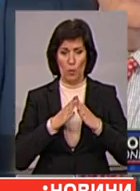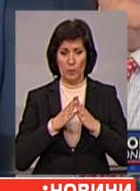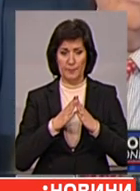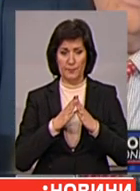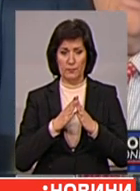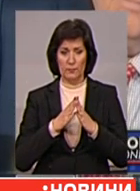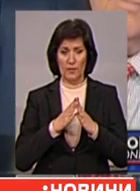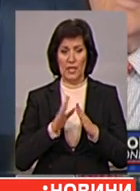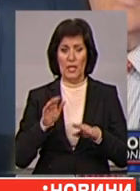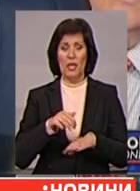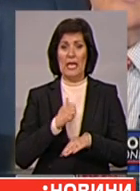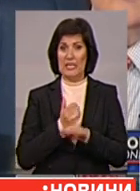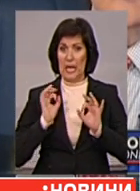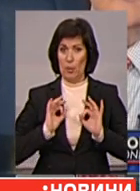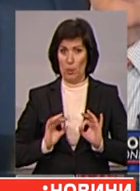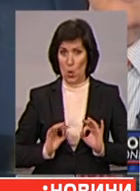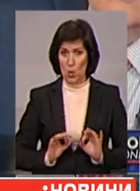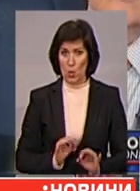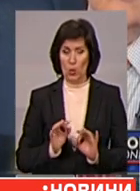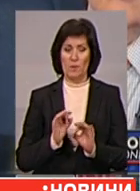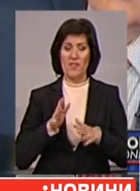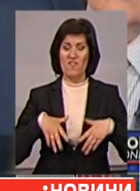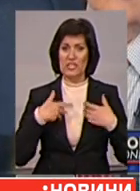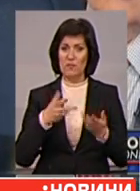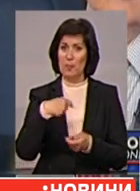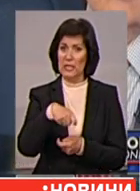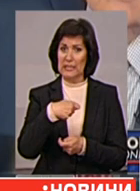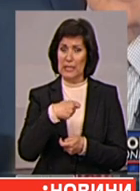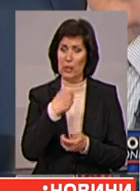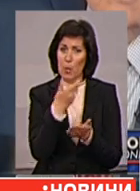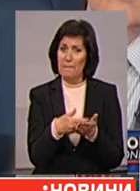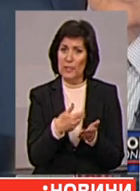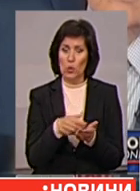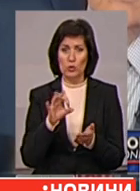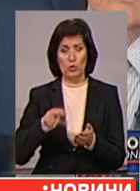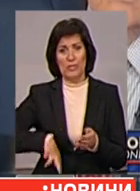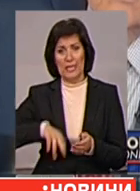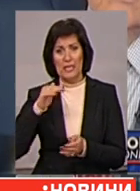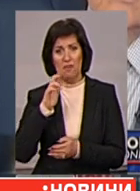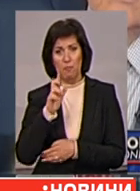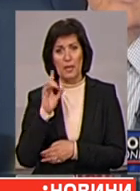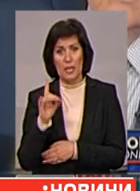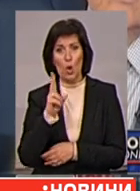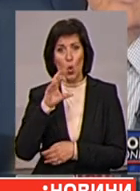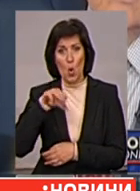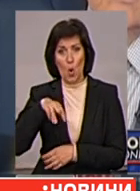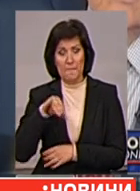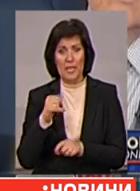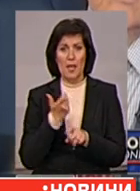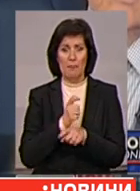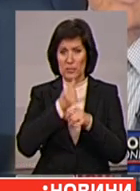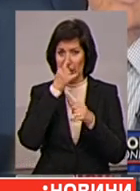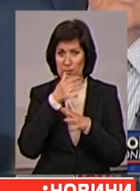Спайсер. Генеральний прокурор Джефф Сешенс висловив президентові підозру, що директор ФБР Джеймс Комі більш